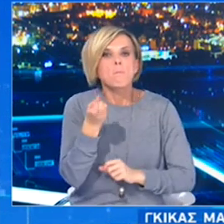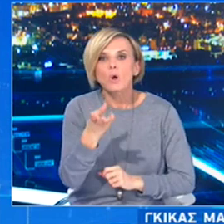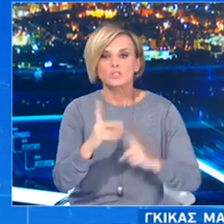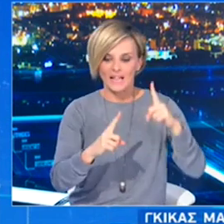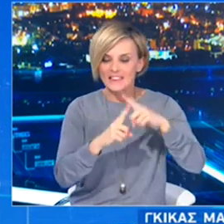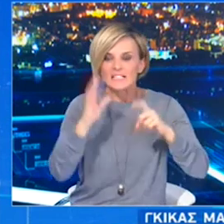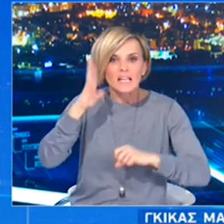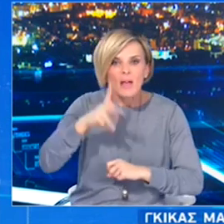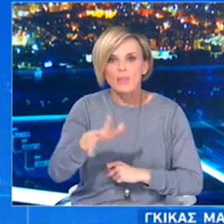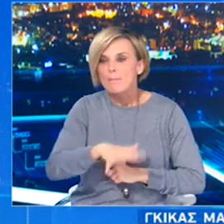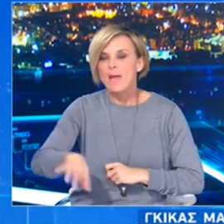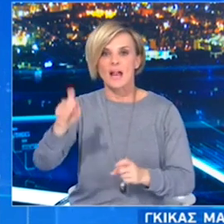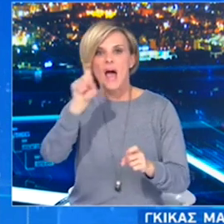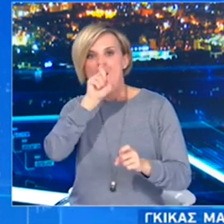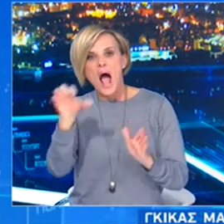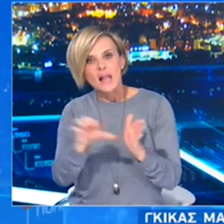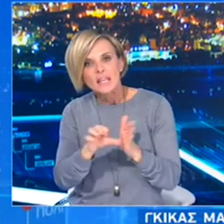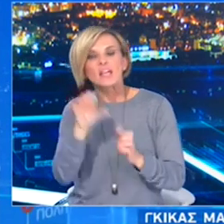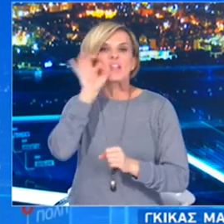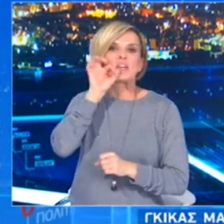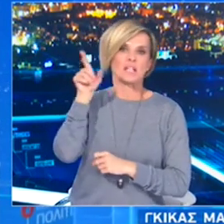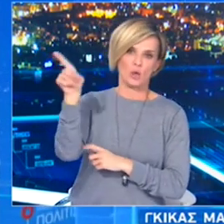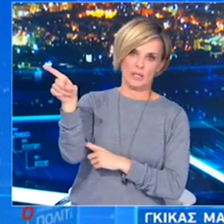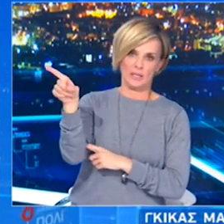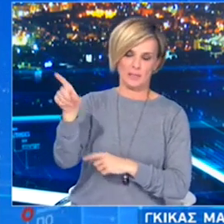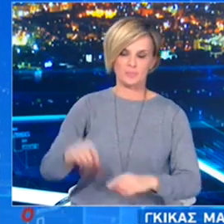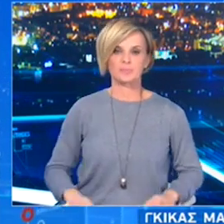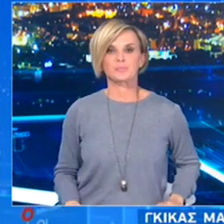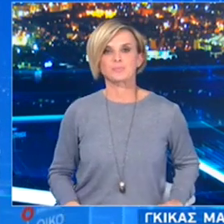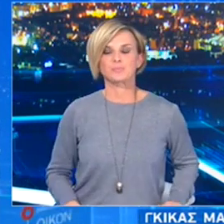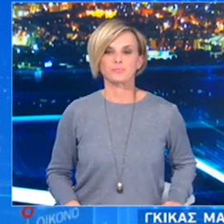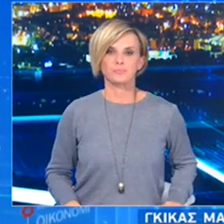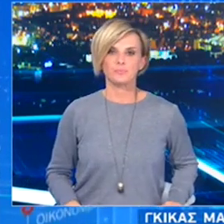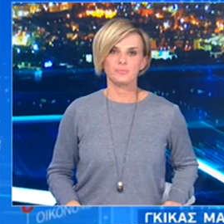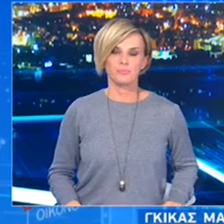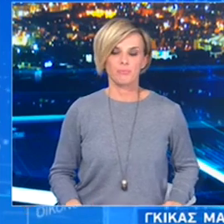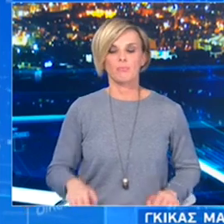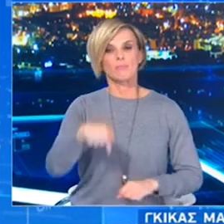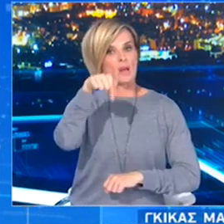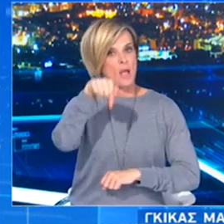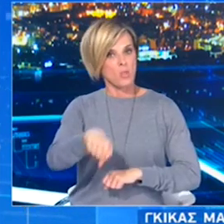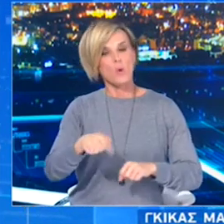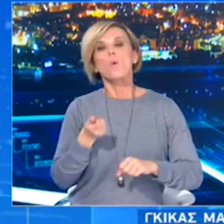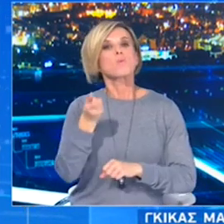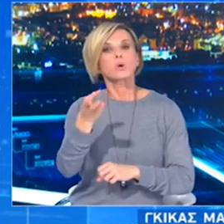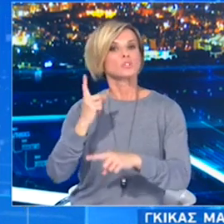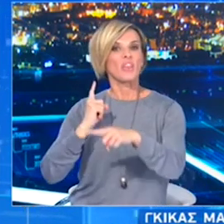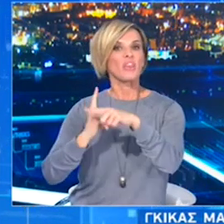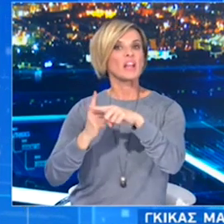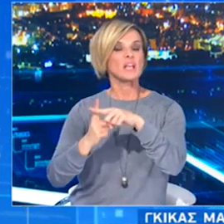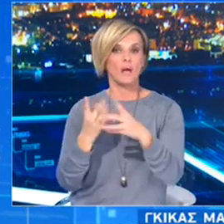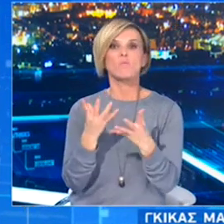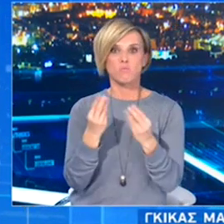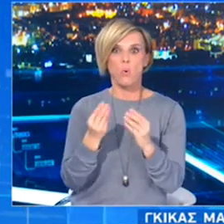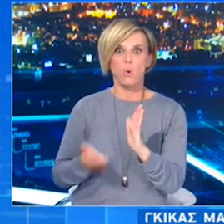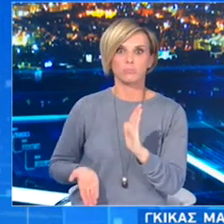από την Αττική. Τα ενεργά κρούσματα τόσο στην Αττική όσο και στη Θεσσαλονίκη παραμένουν εξαιρετικά υψηλά και